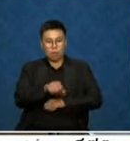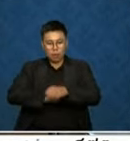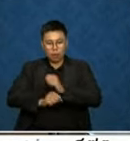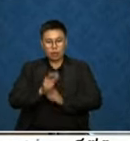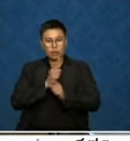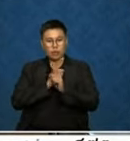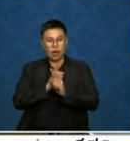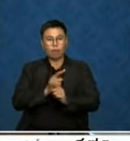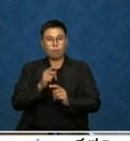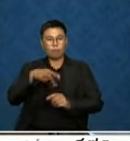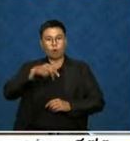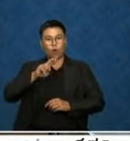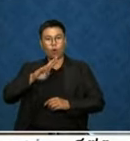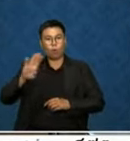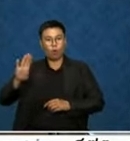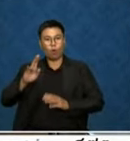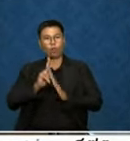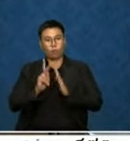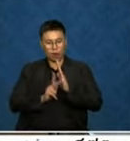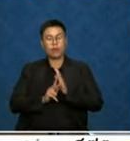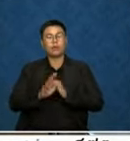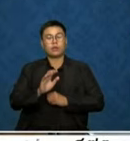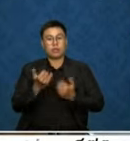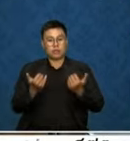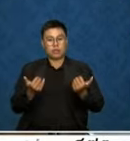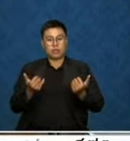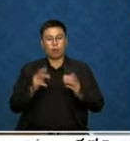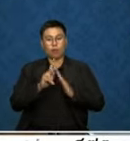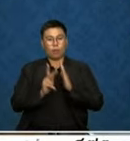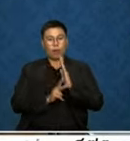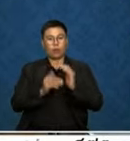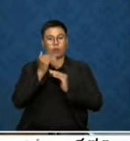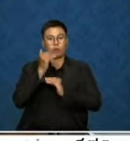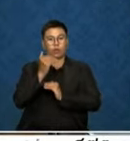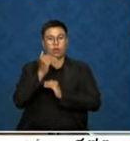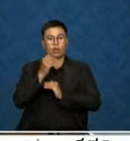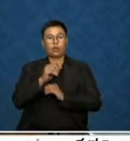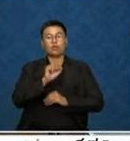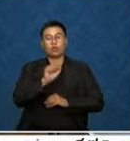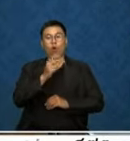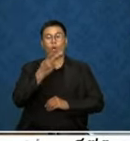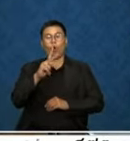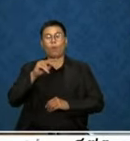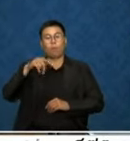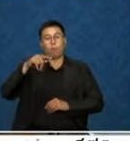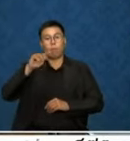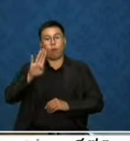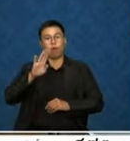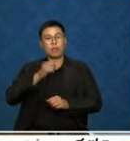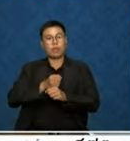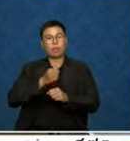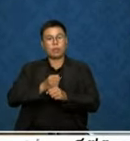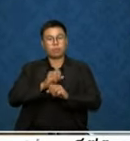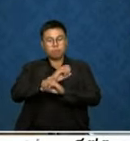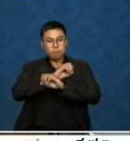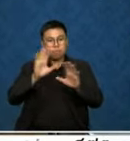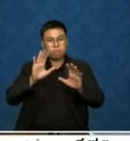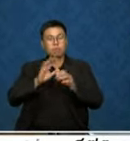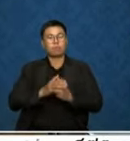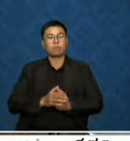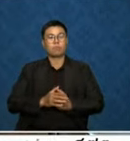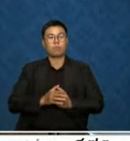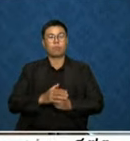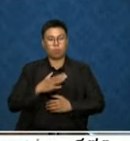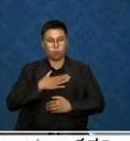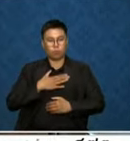ราชบัญญัตินี้ครับนี่คือหน้าที่ที่กฎหมายกำหนดให้สคบเขาต้องทำชัดเจนครับหลังจากนั้นครับ